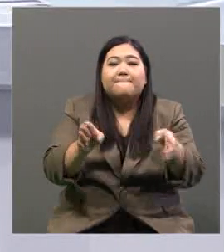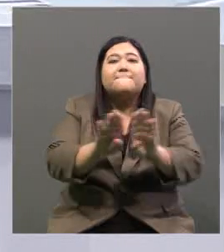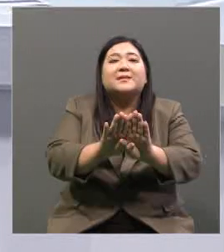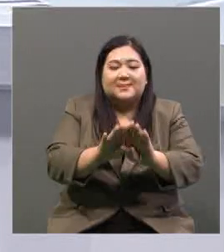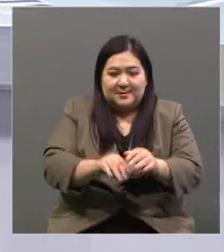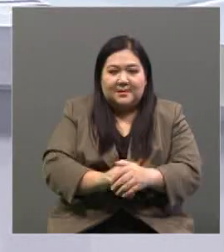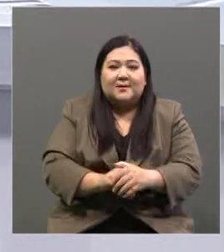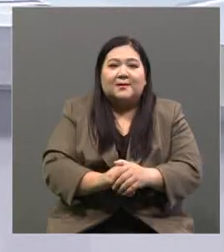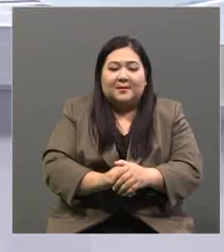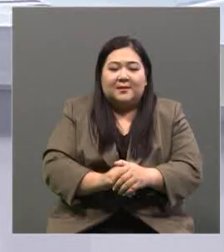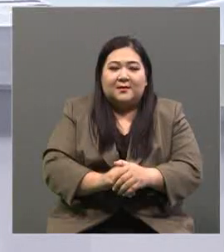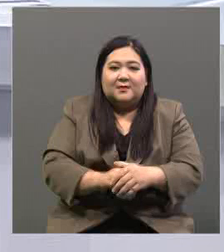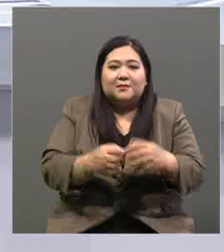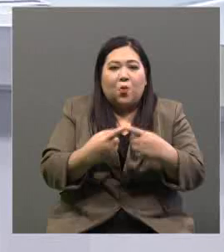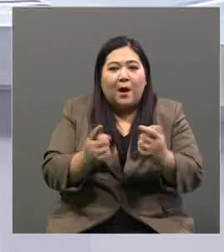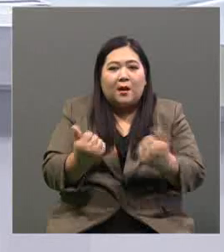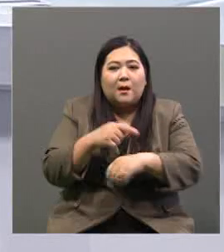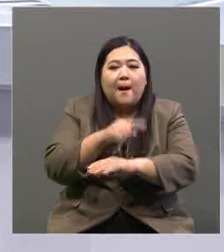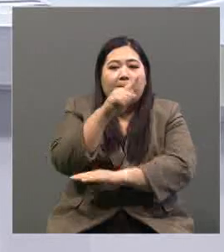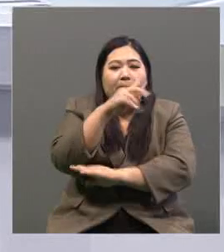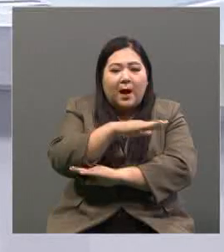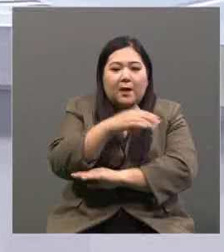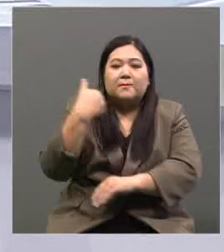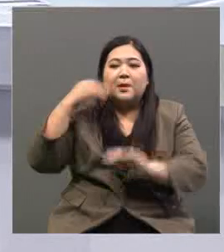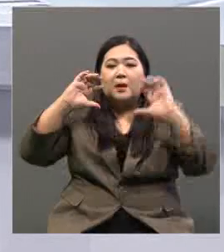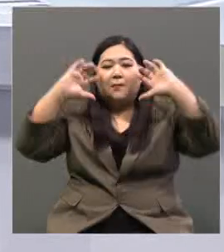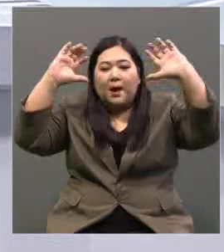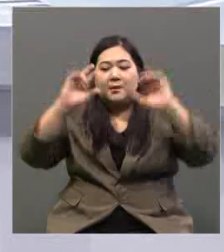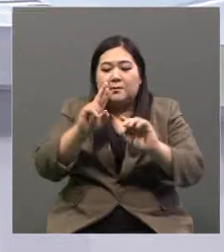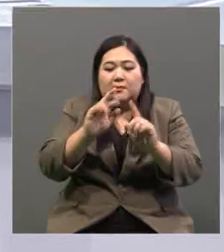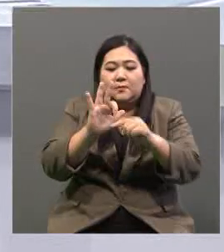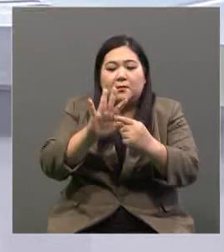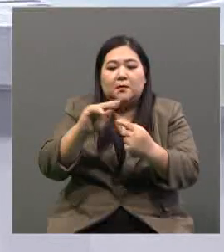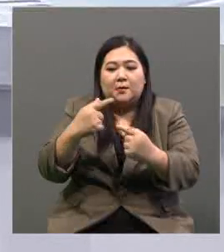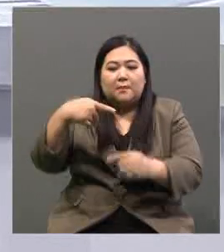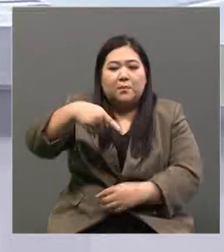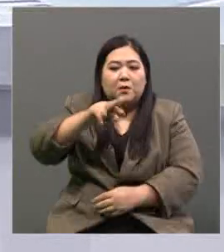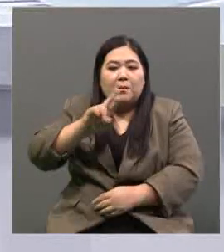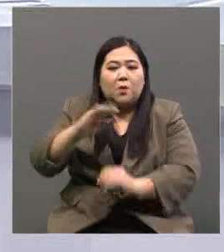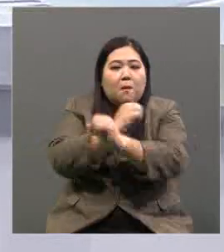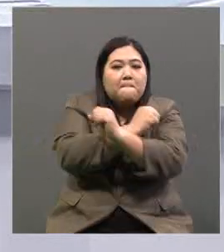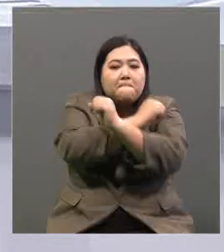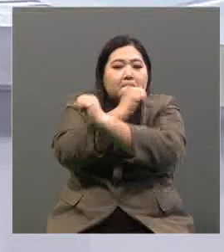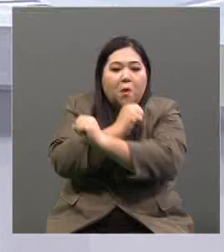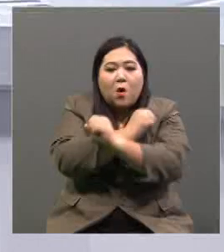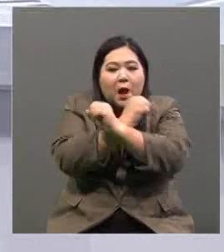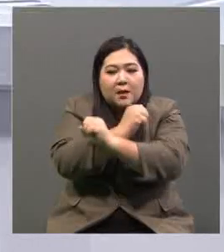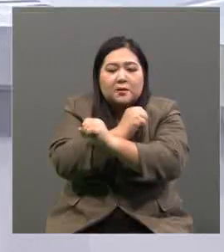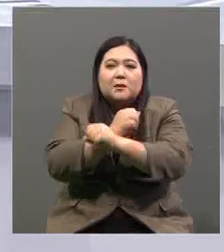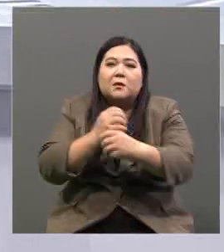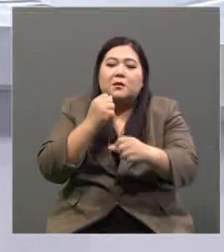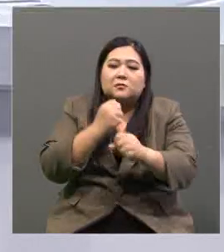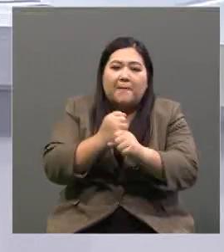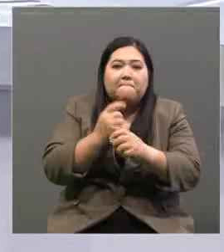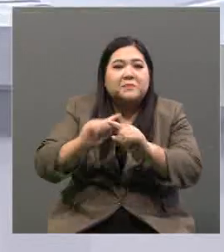ว่าช่วงบ่ายรัฐบาลเขาส่งร่างพรบป้องกันและปราบปรามการทรมานและการกระท